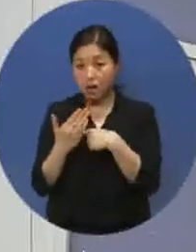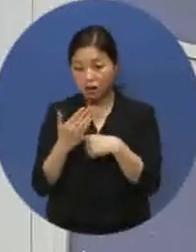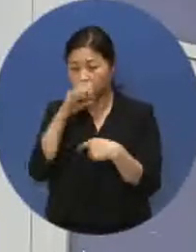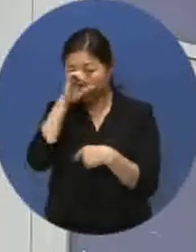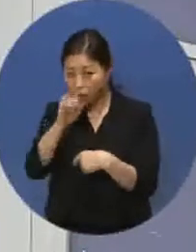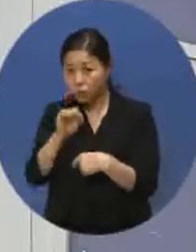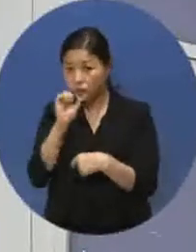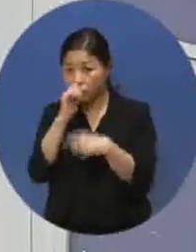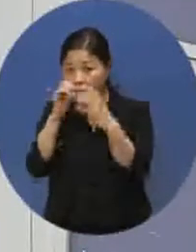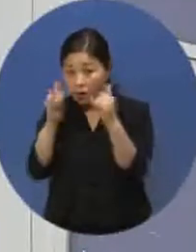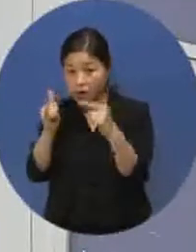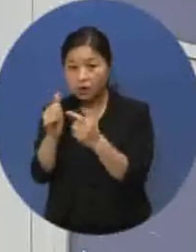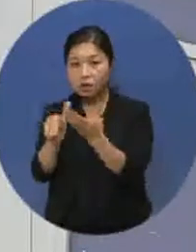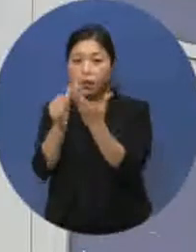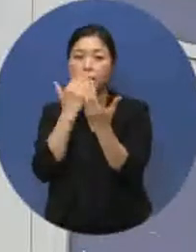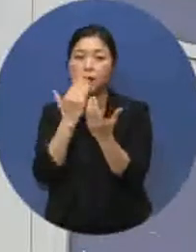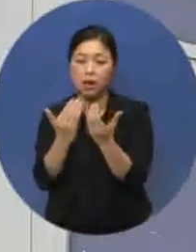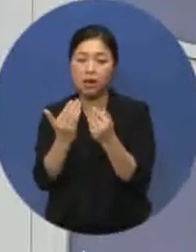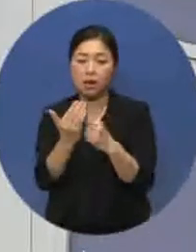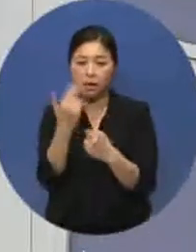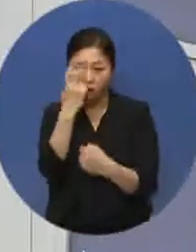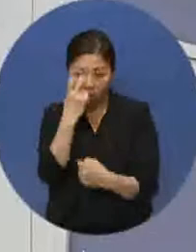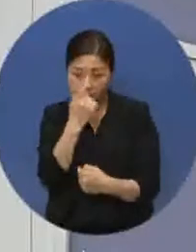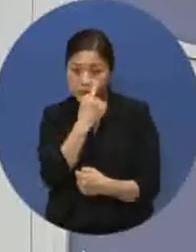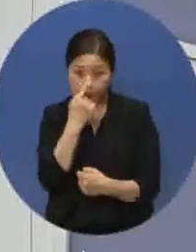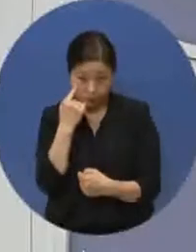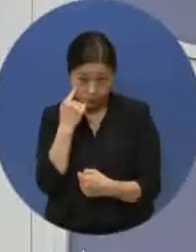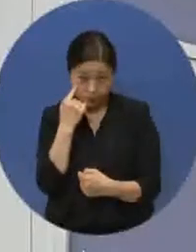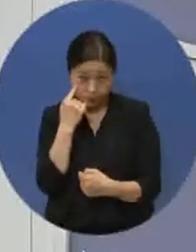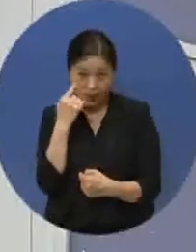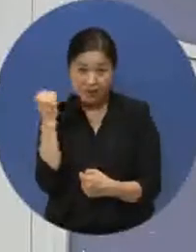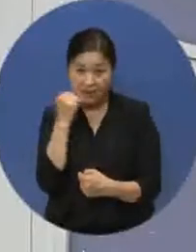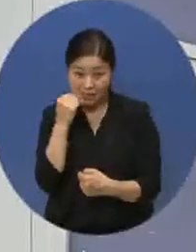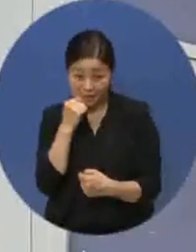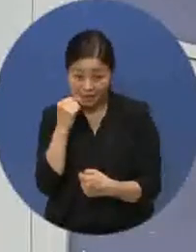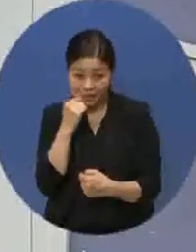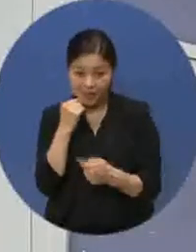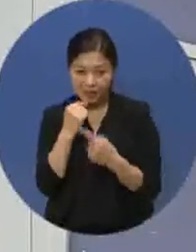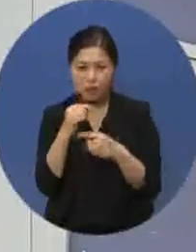양질의 변호사를 배출할 수 있는 그런 검증 시스템이 네. 철저하게 좀